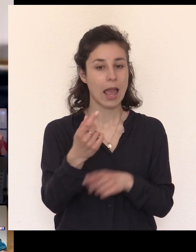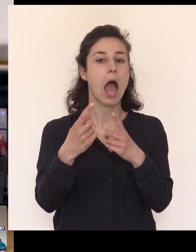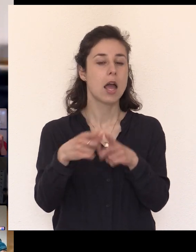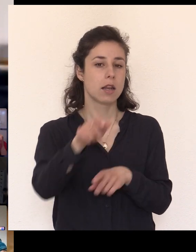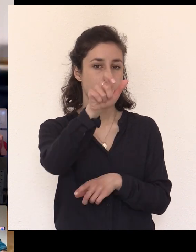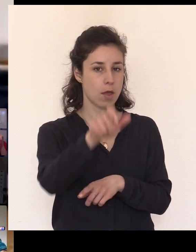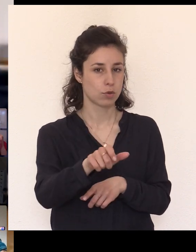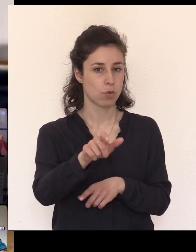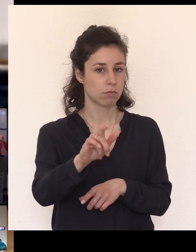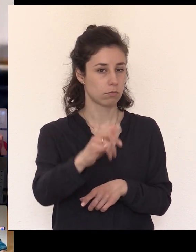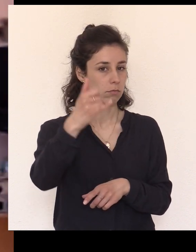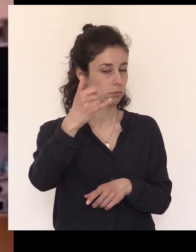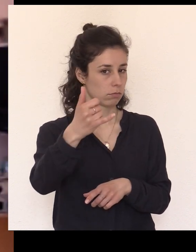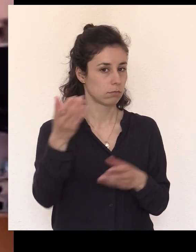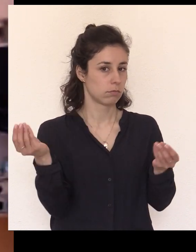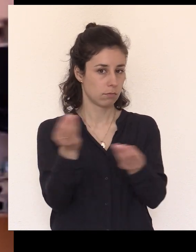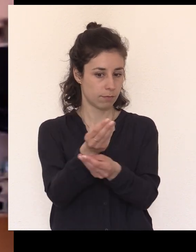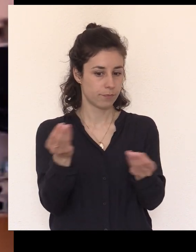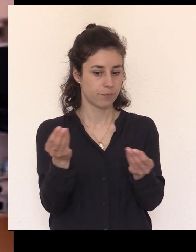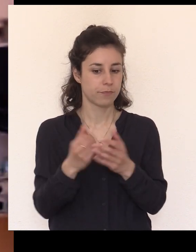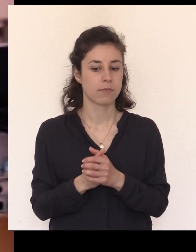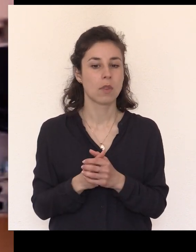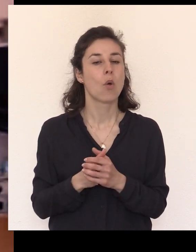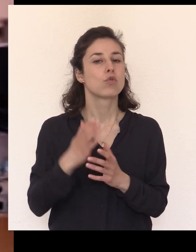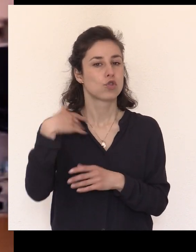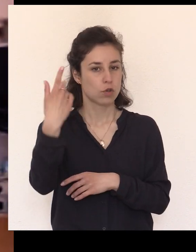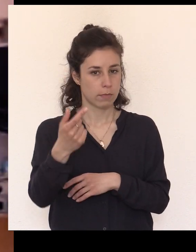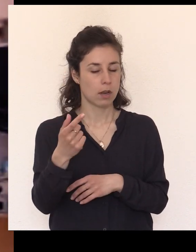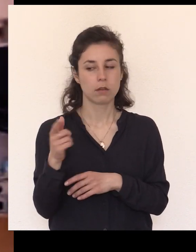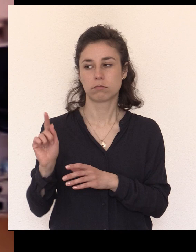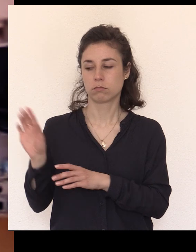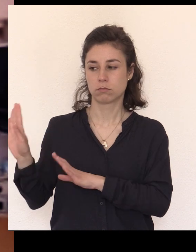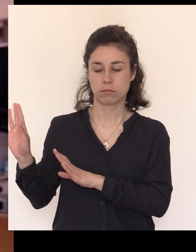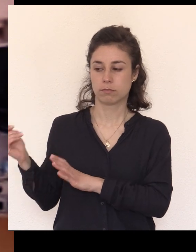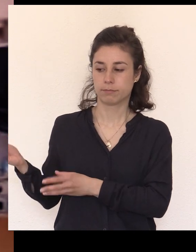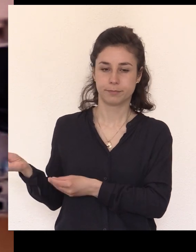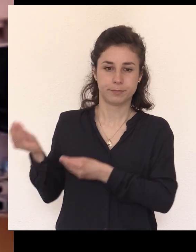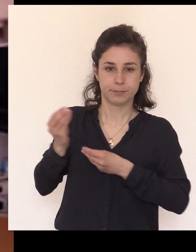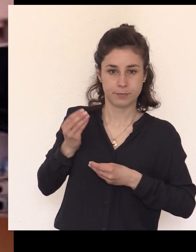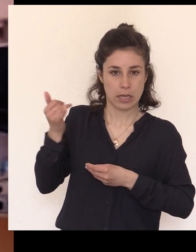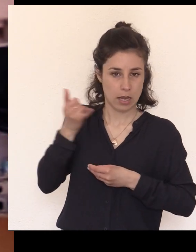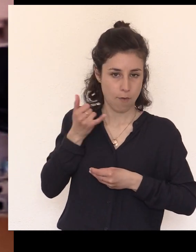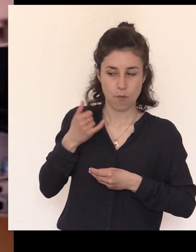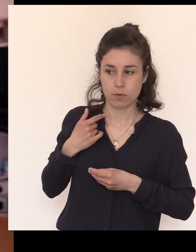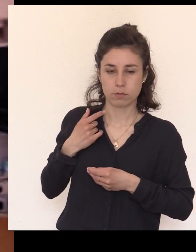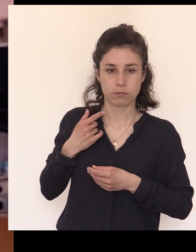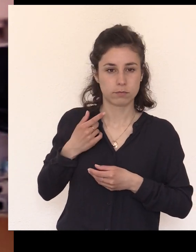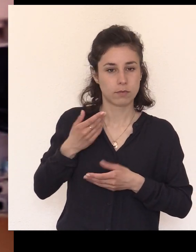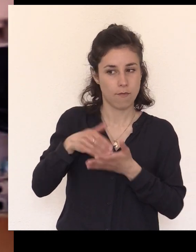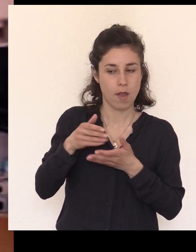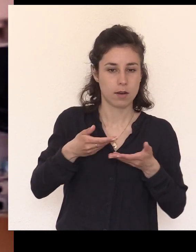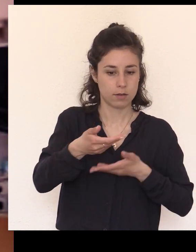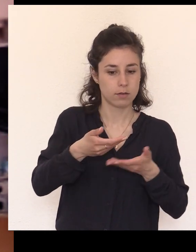andere Person rein. Ich habe dann irgendwann übernommen und